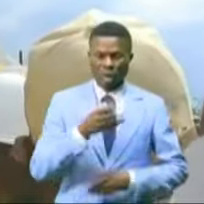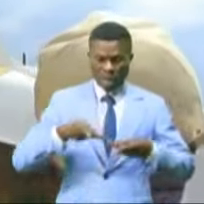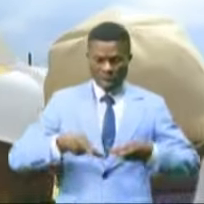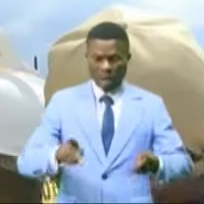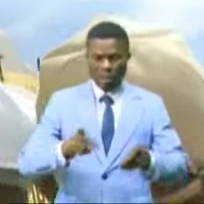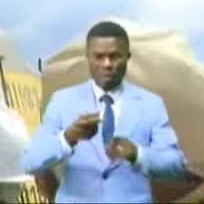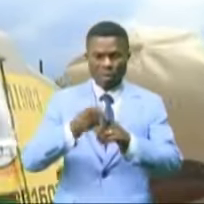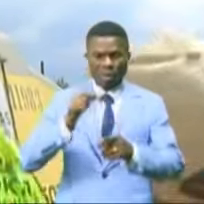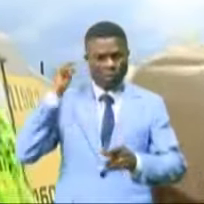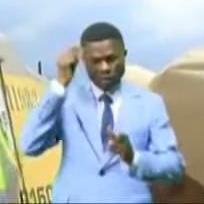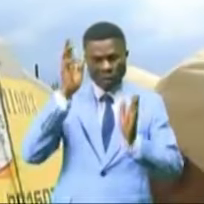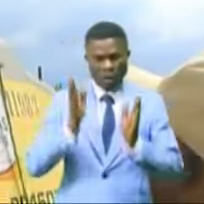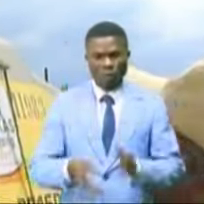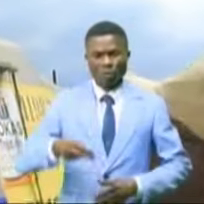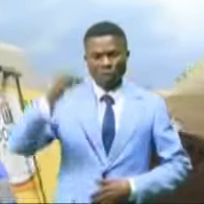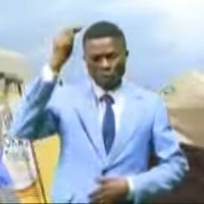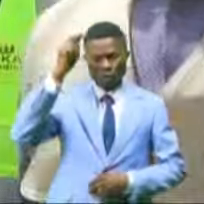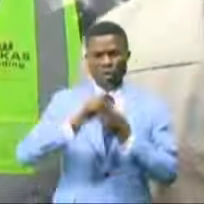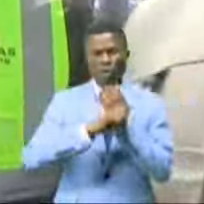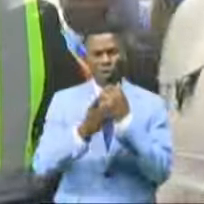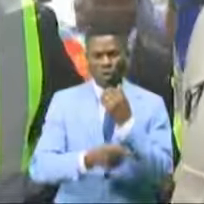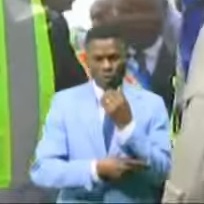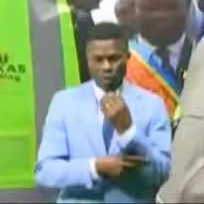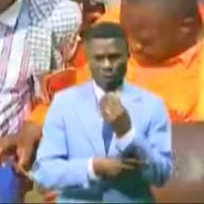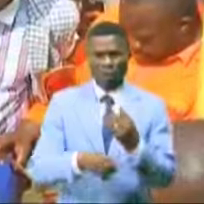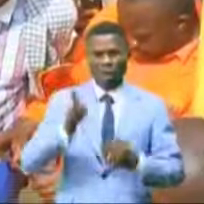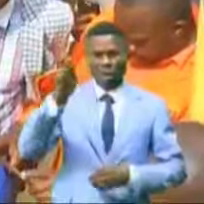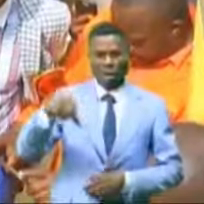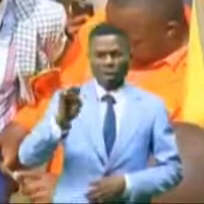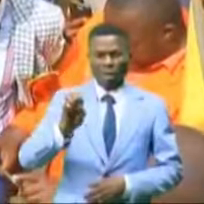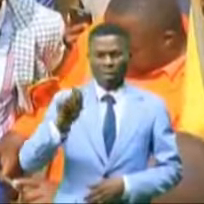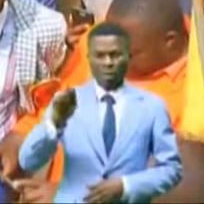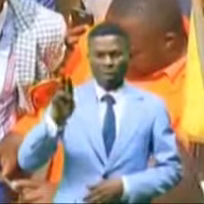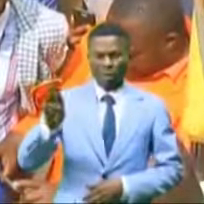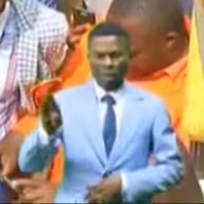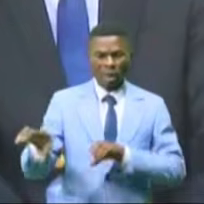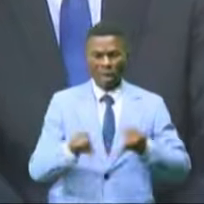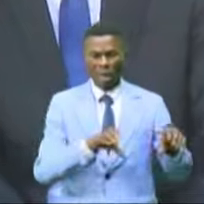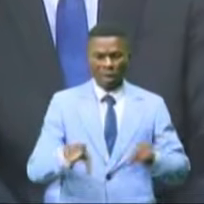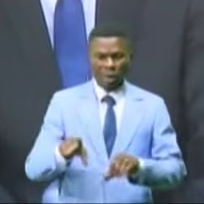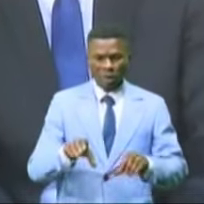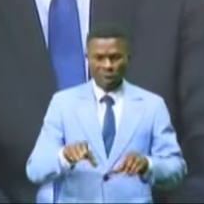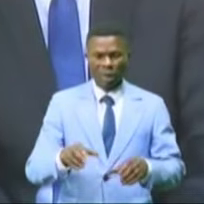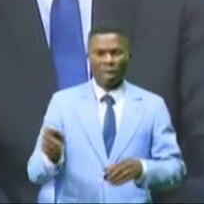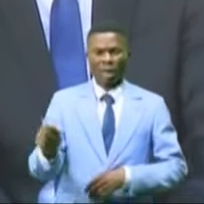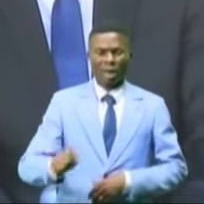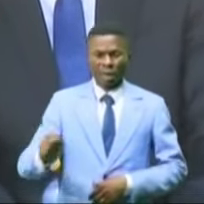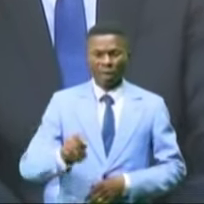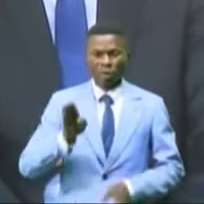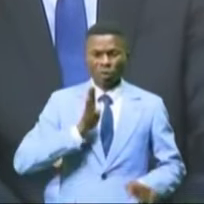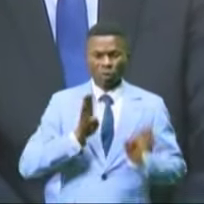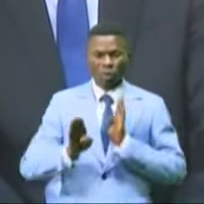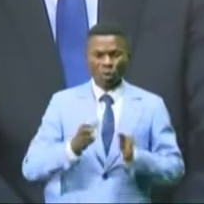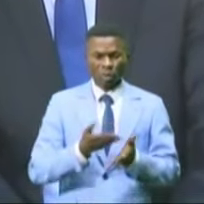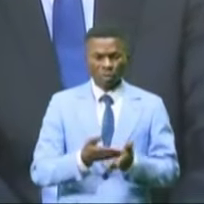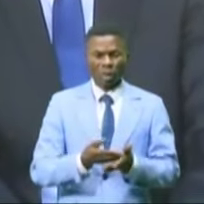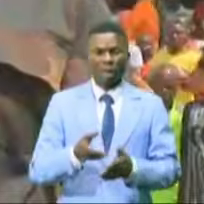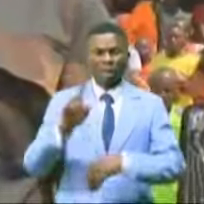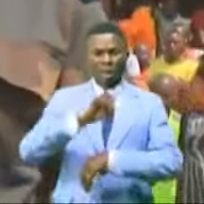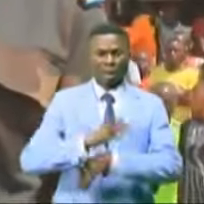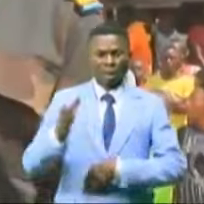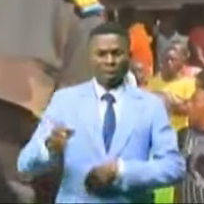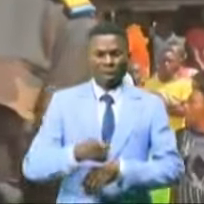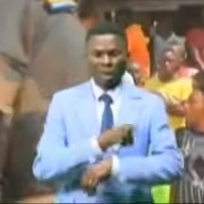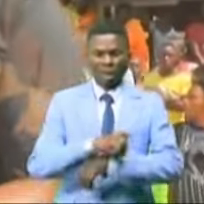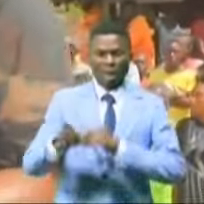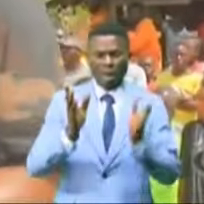Nord Kivu, le général-major Peter Chirimwami, au travers d'une cérémonie dans le territoire de Béni. À cette occasion,